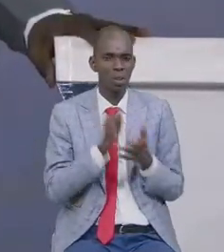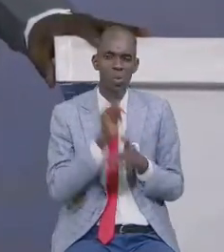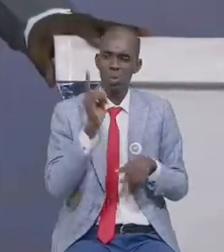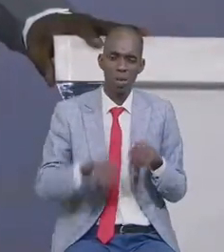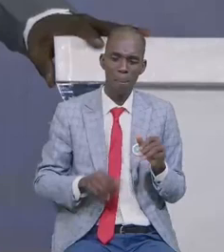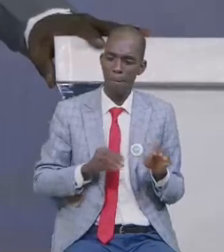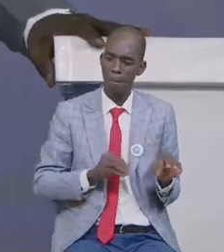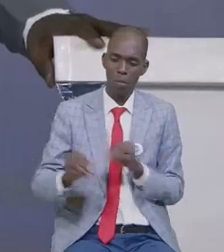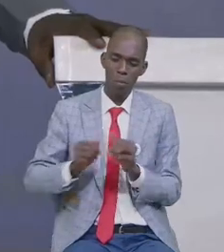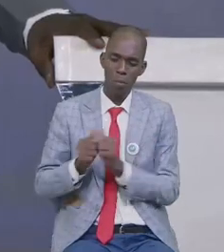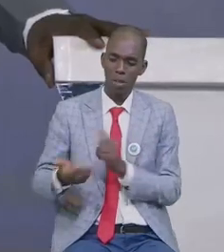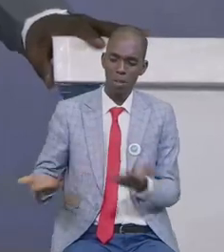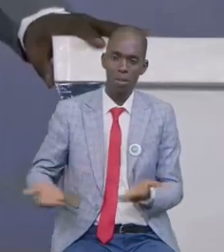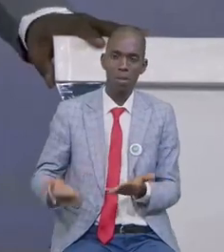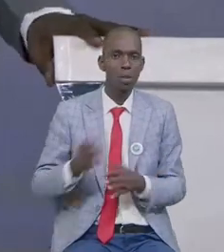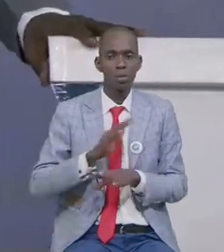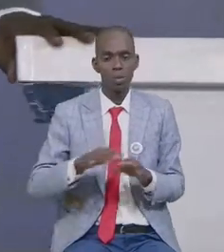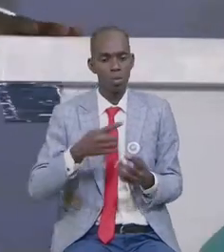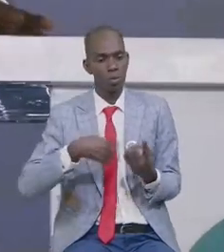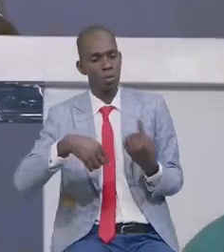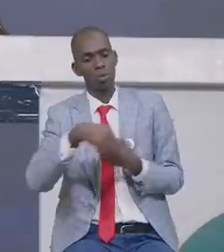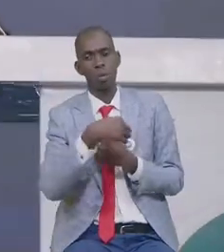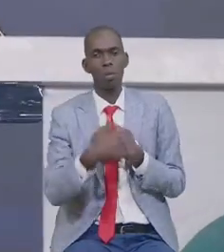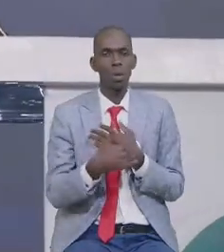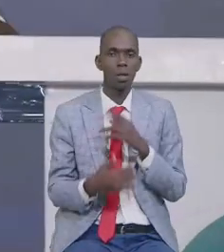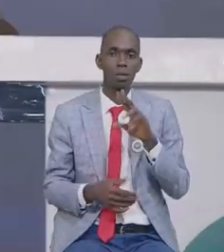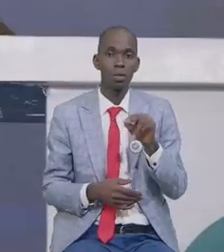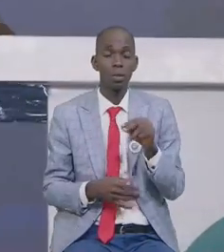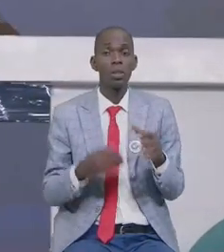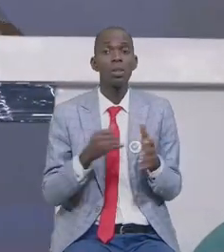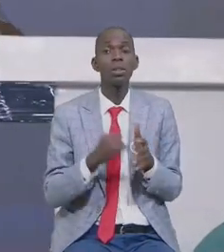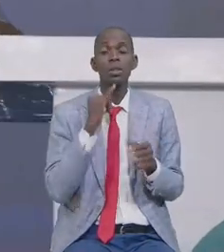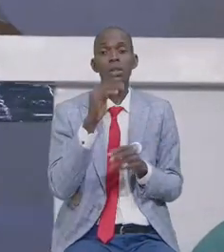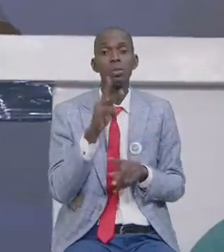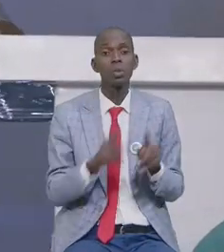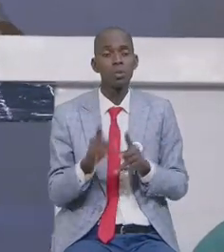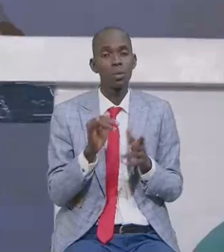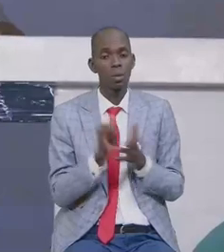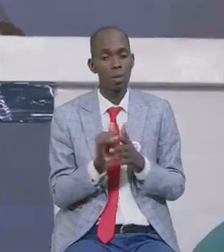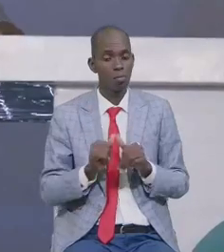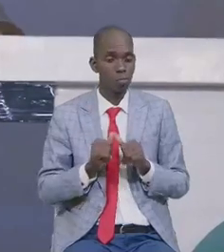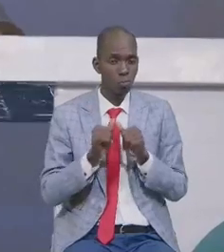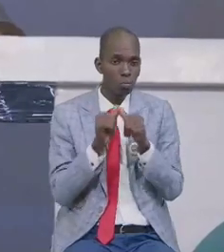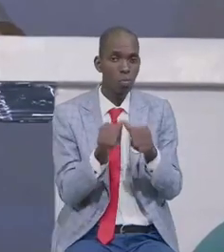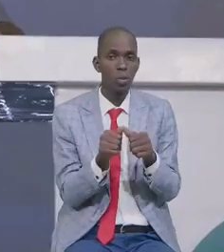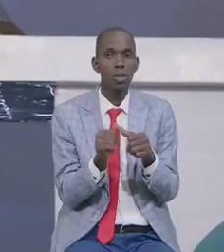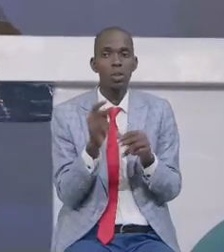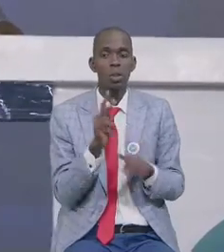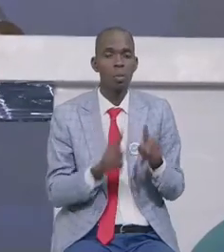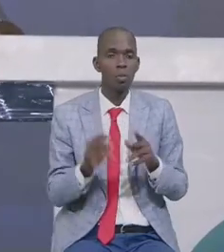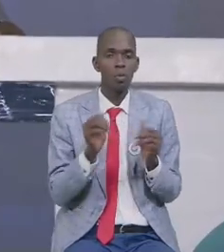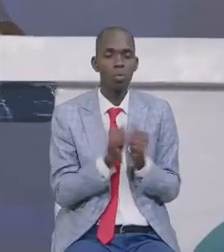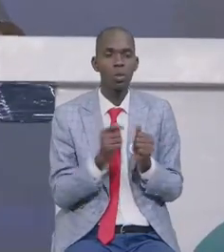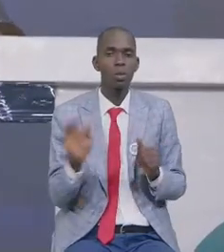par ce chemin. Ne fais pas marche arrière. C'est ceux qui tiennent ferme. C'est ceux qui par